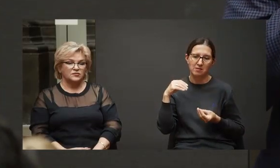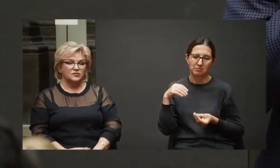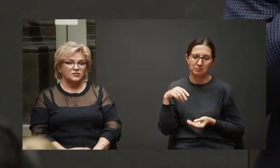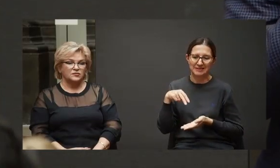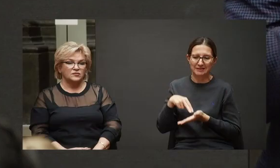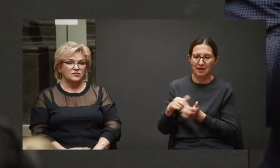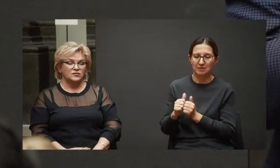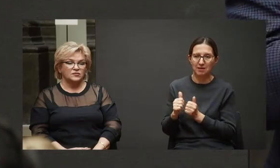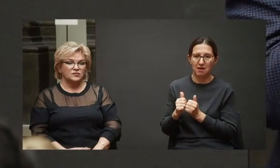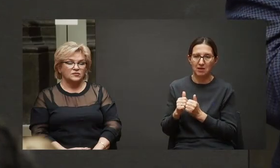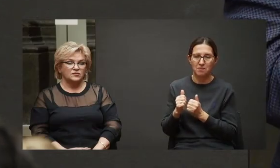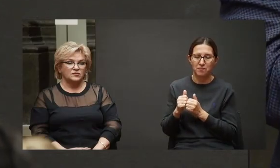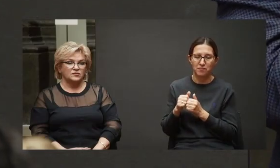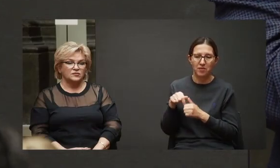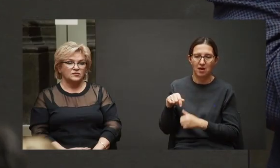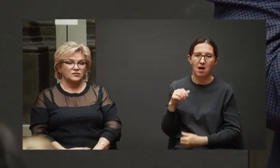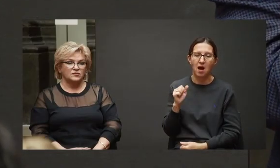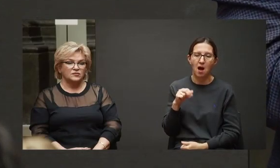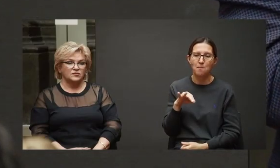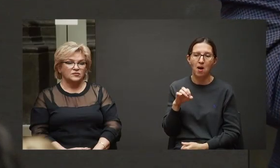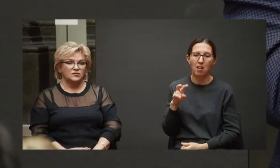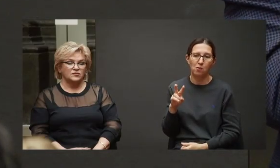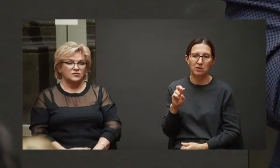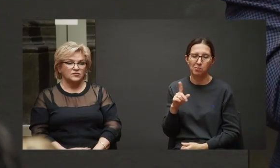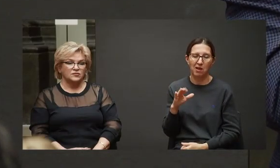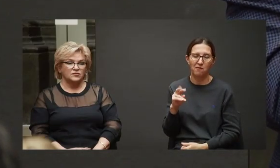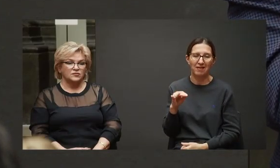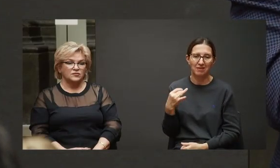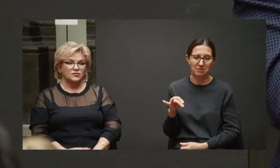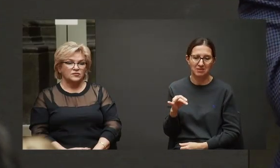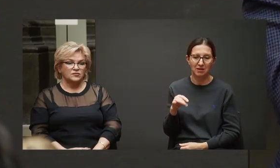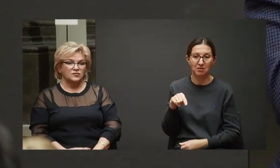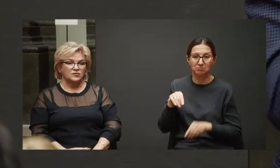Бельведерского Аполлона в Лувре в позе Бельведерского Аполлона.